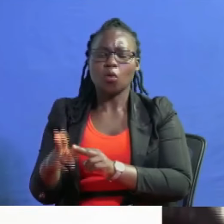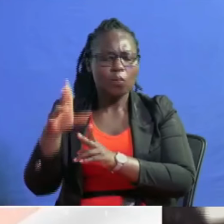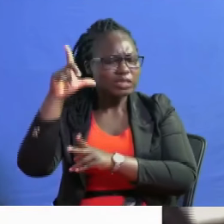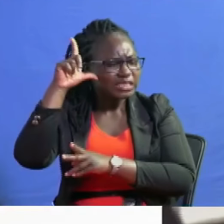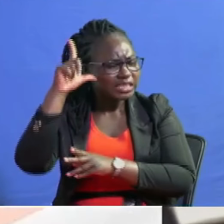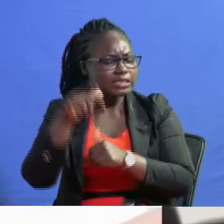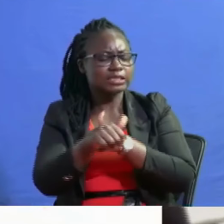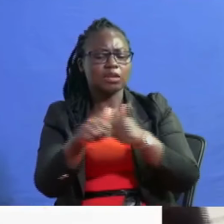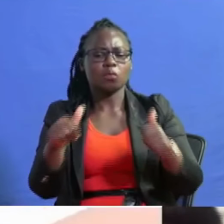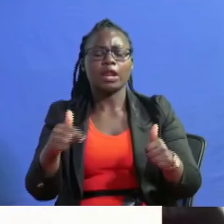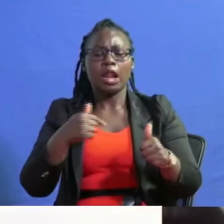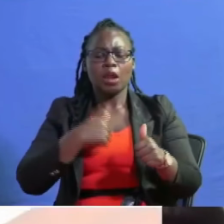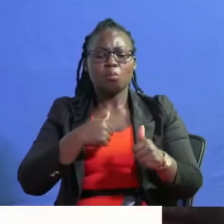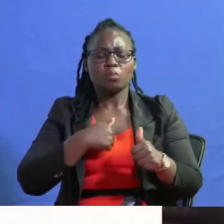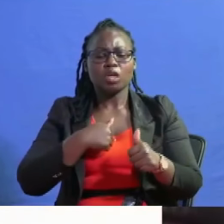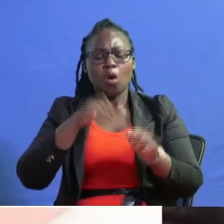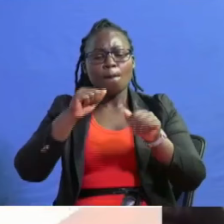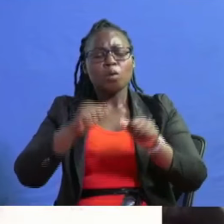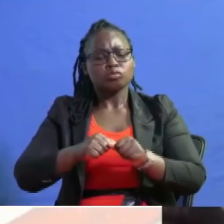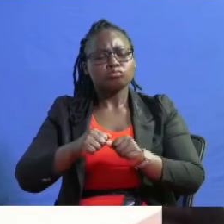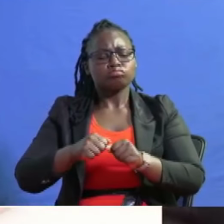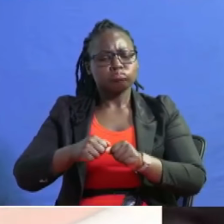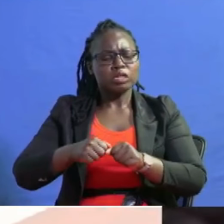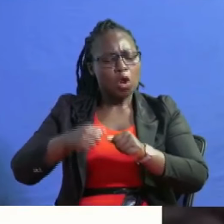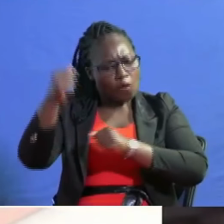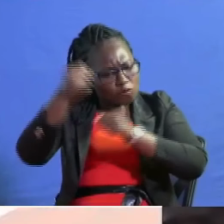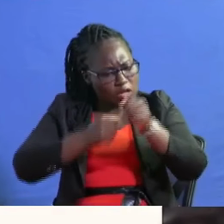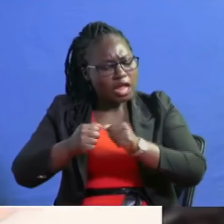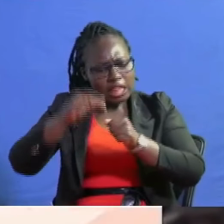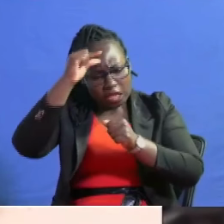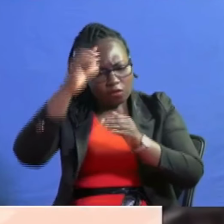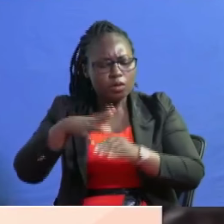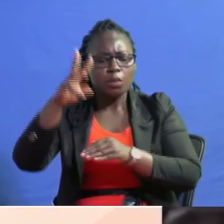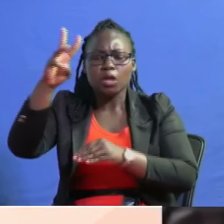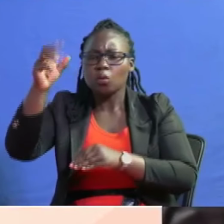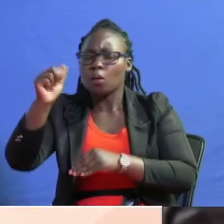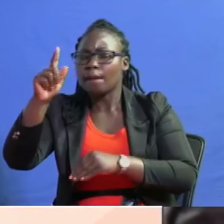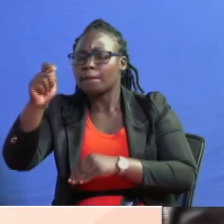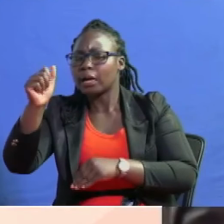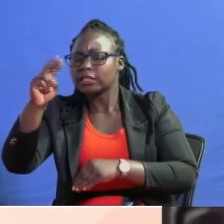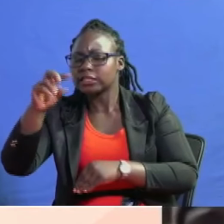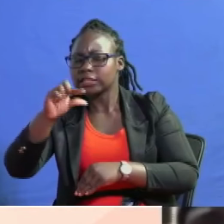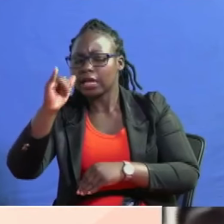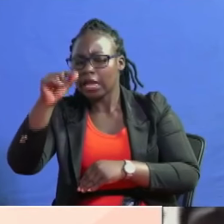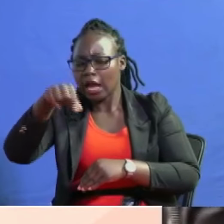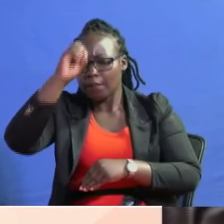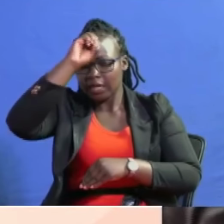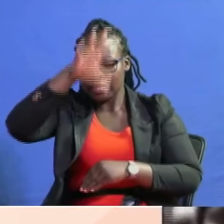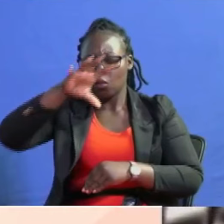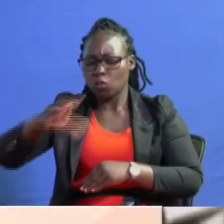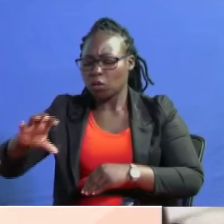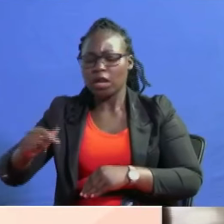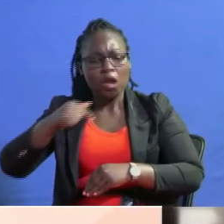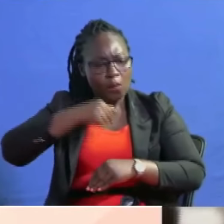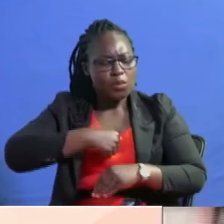Sikizeni, mimi ndio nitapinga governor wa Matangi hapa Kiambu County. Mimi